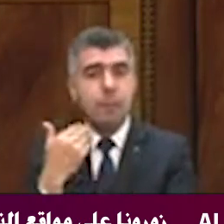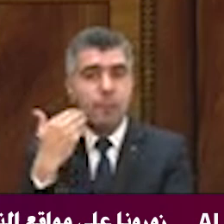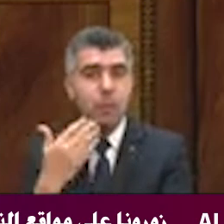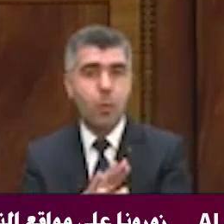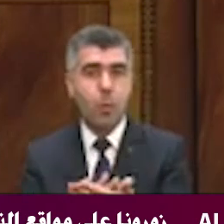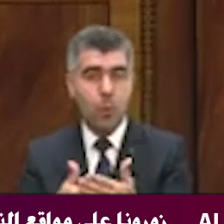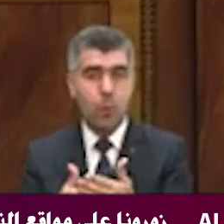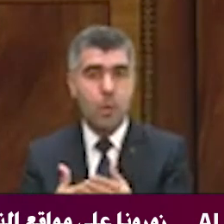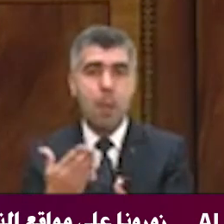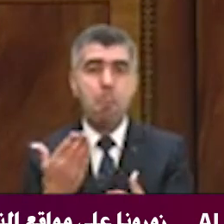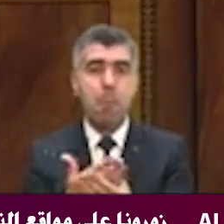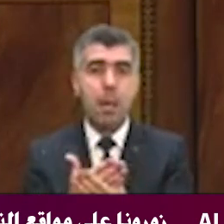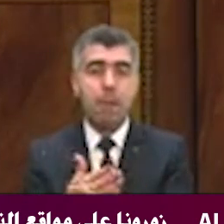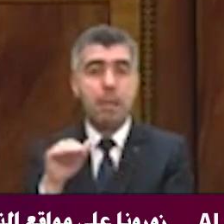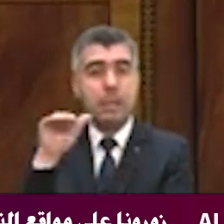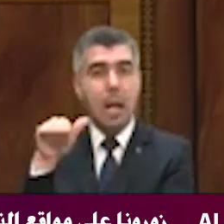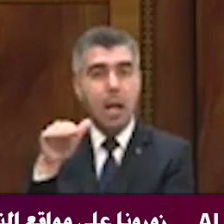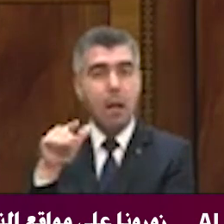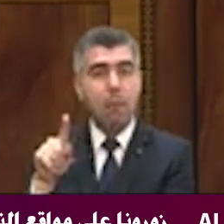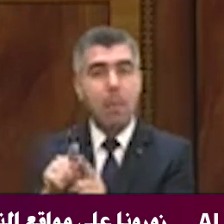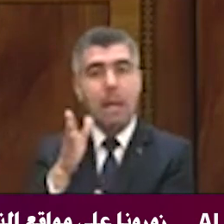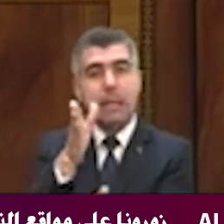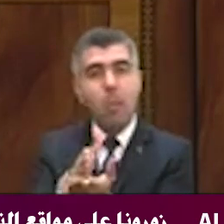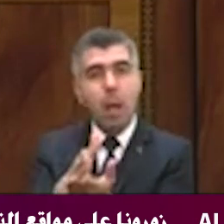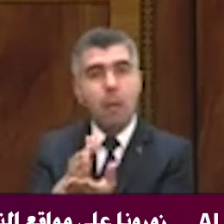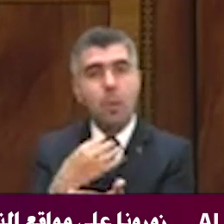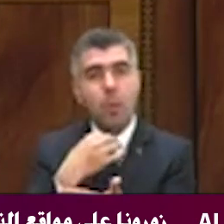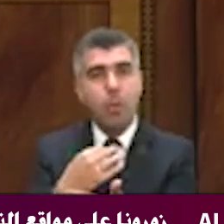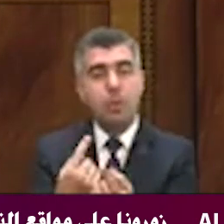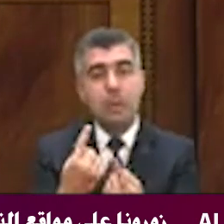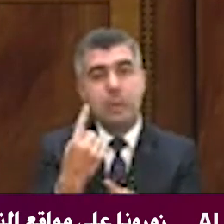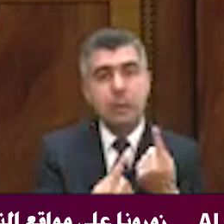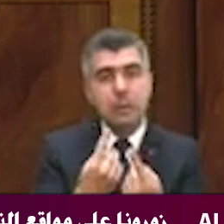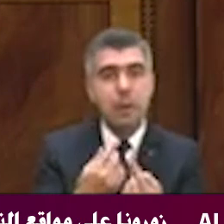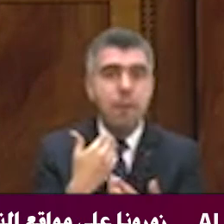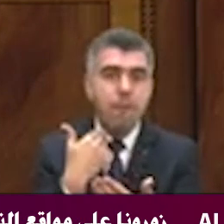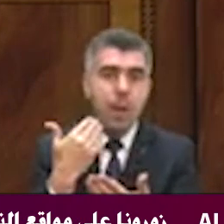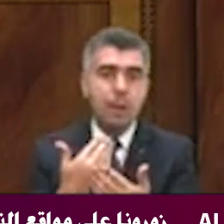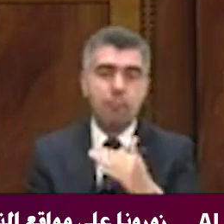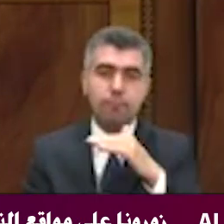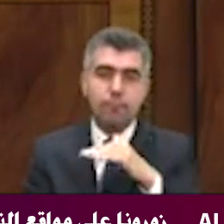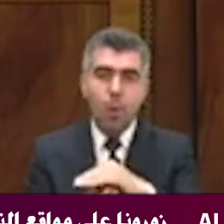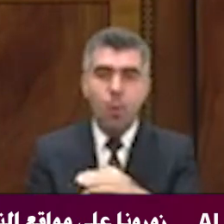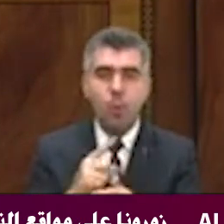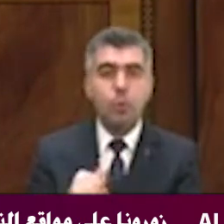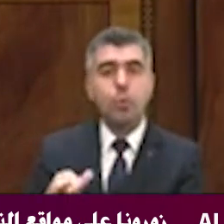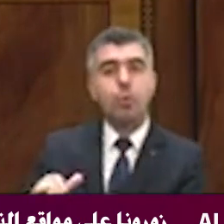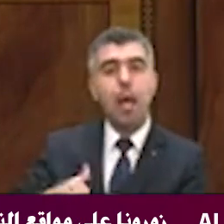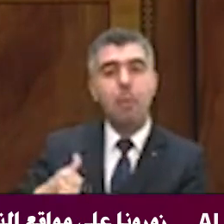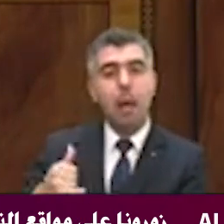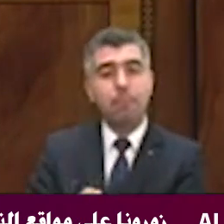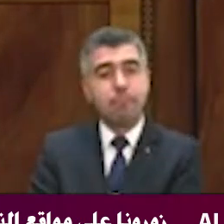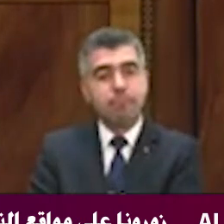استكمال وحدتنا الترابية عبر مدخل الديمقراطية وعبر مدخل محاربة الفساد والاهتمام بالشباب الذي يعاني من